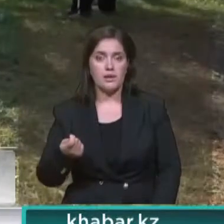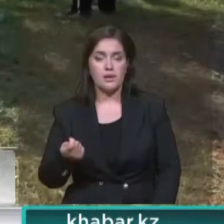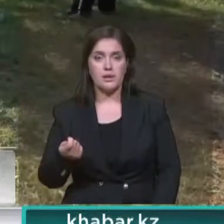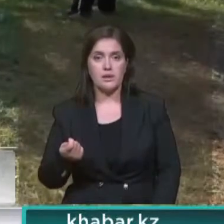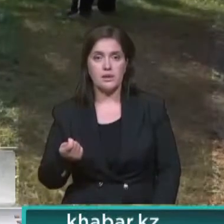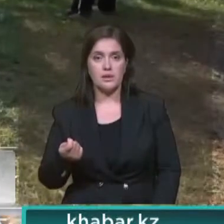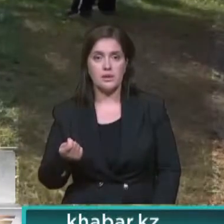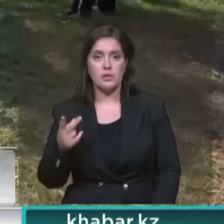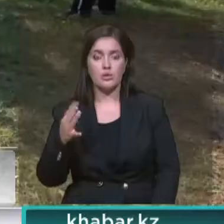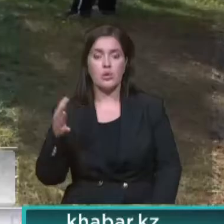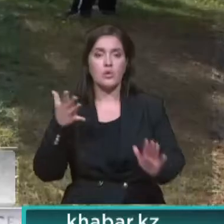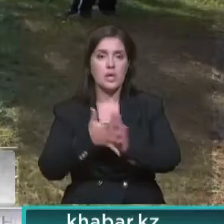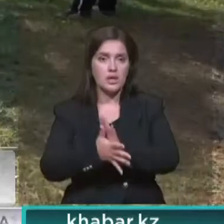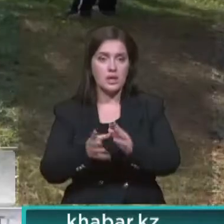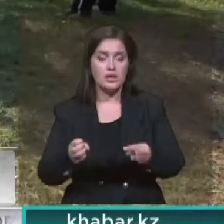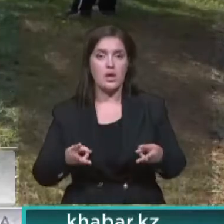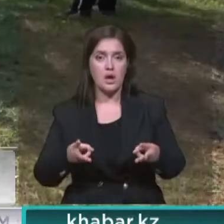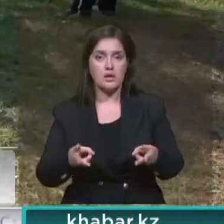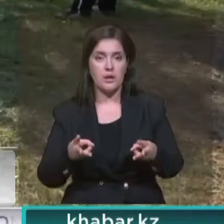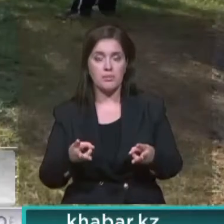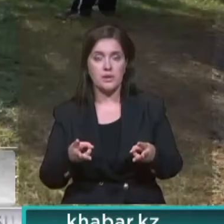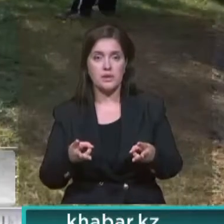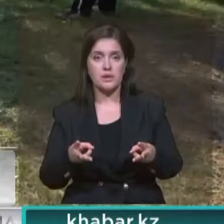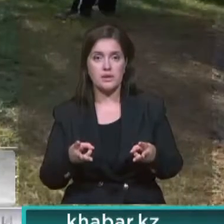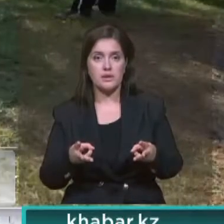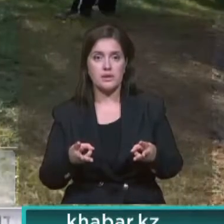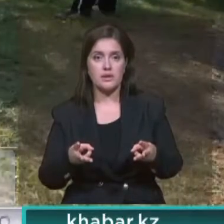но при этом затраты на отопление выходят